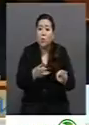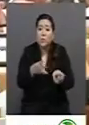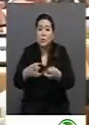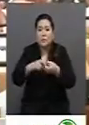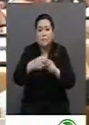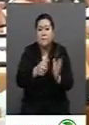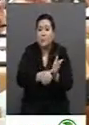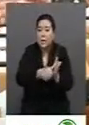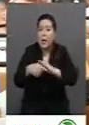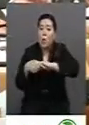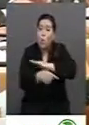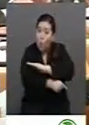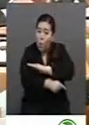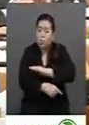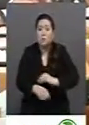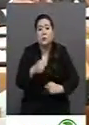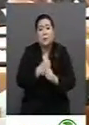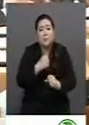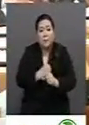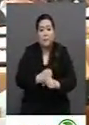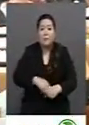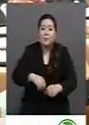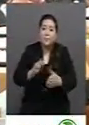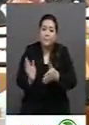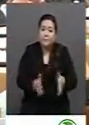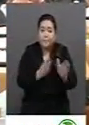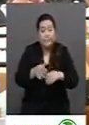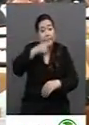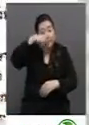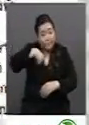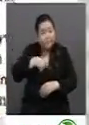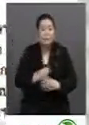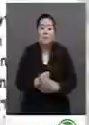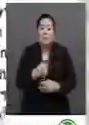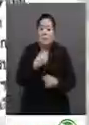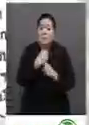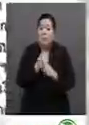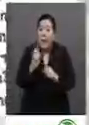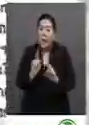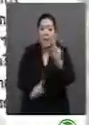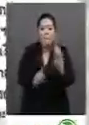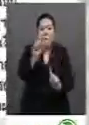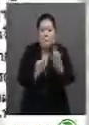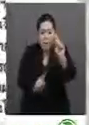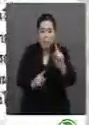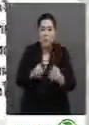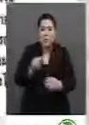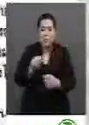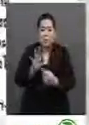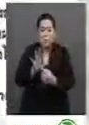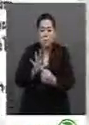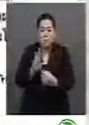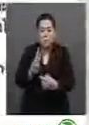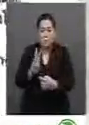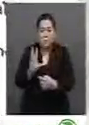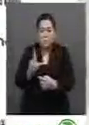ทุจริตของสภาขับเคลื่อนการปฏิรูปประเทศก็คือให้จัดทำแบบประเมินหรือตัวชี้วัดธรรมาภิบาล